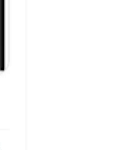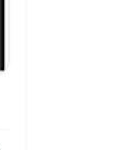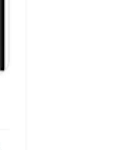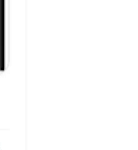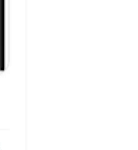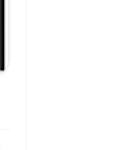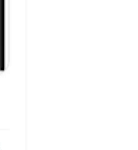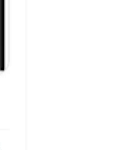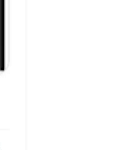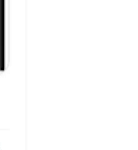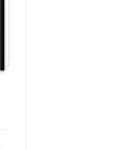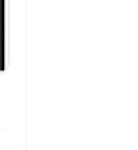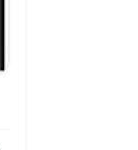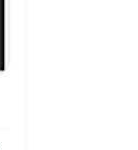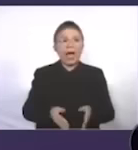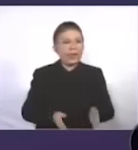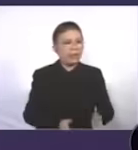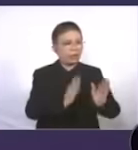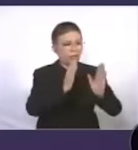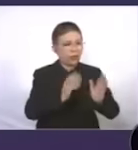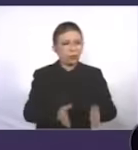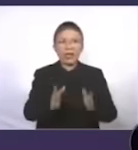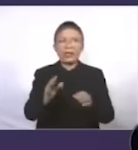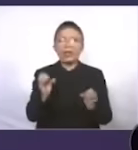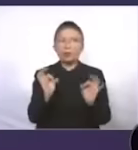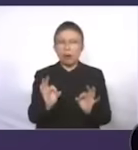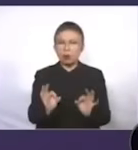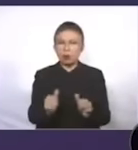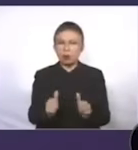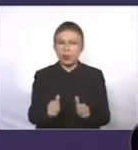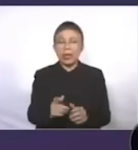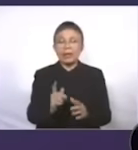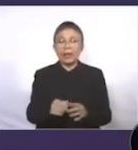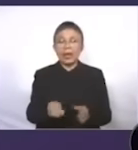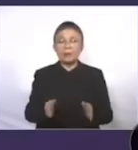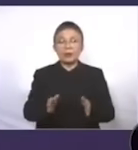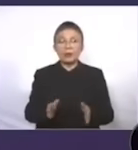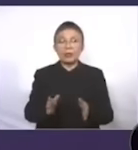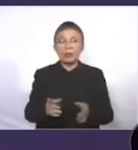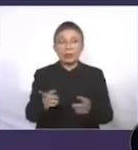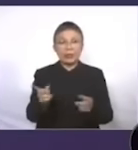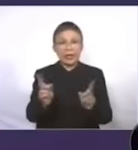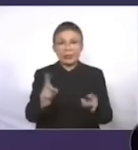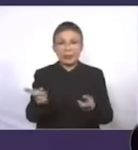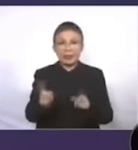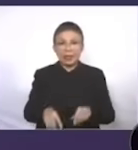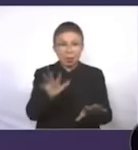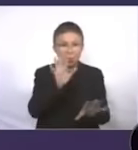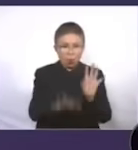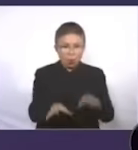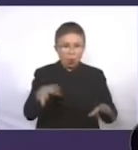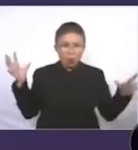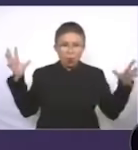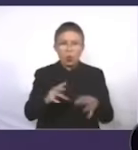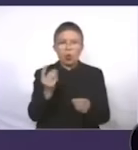berapa coba bayangkan ya ini ee ternyata semakin ee